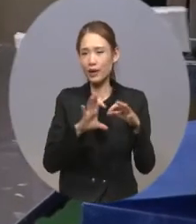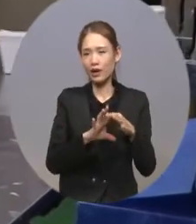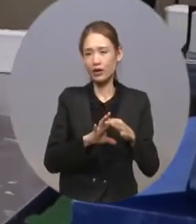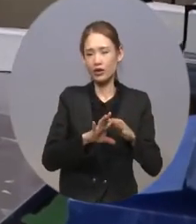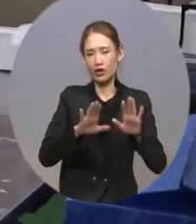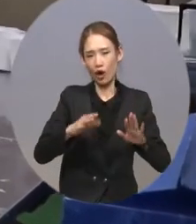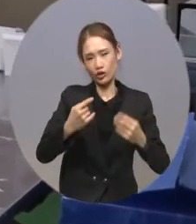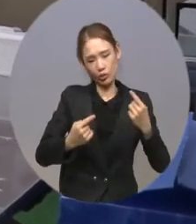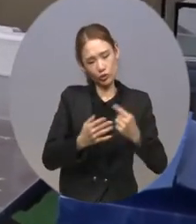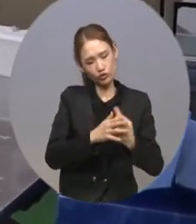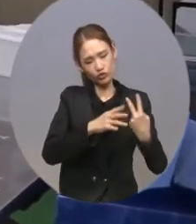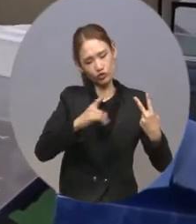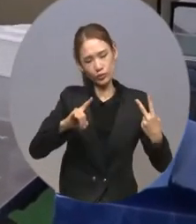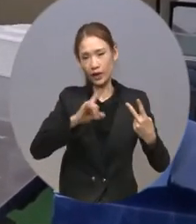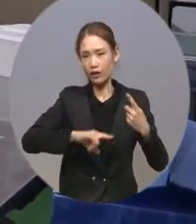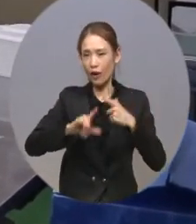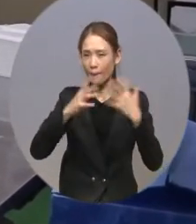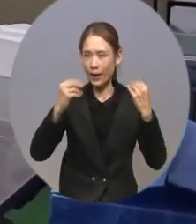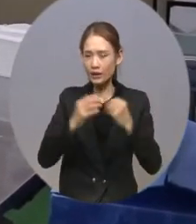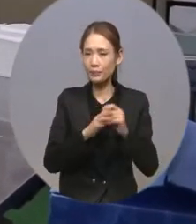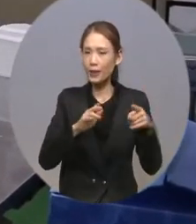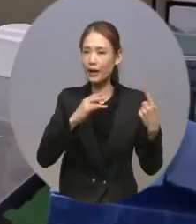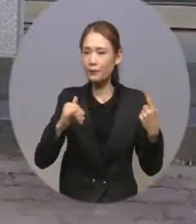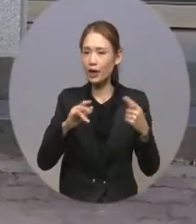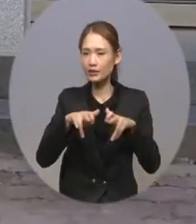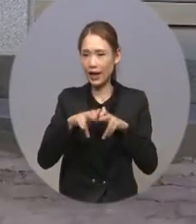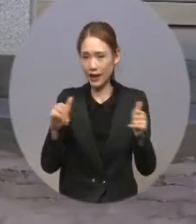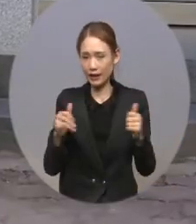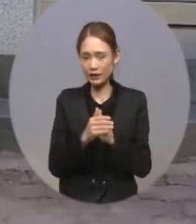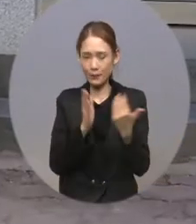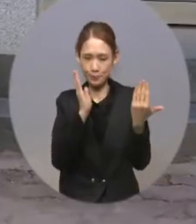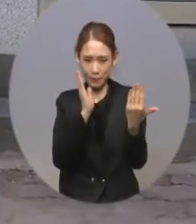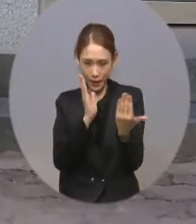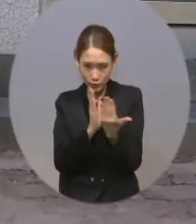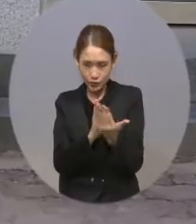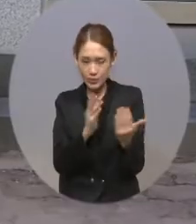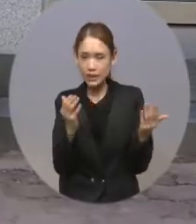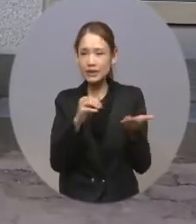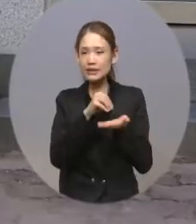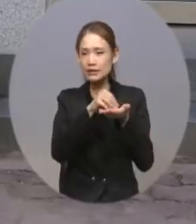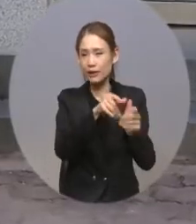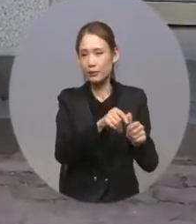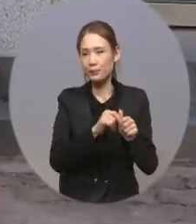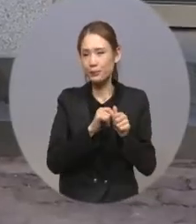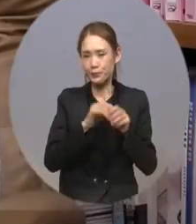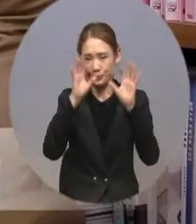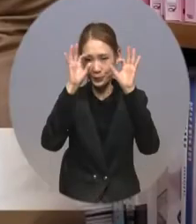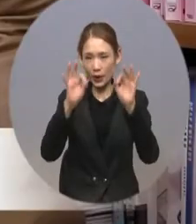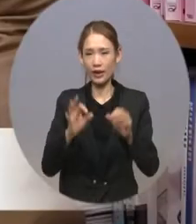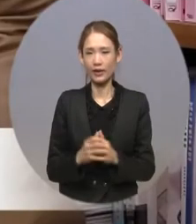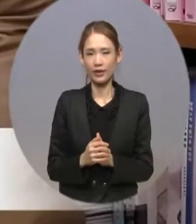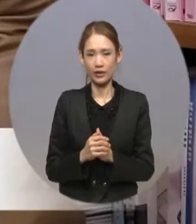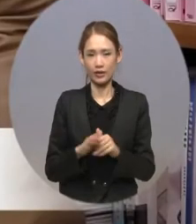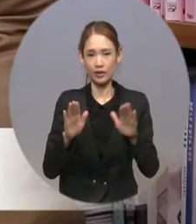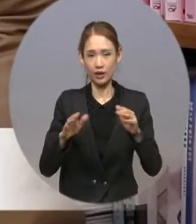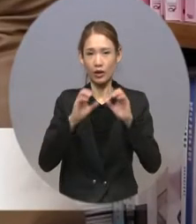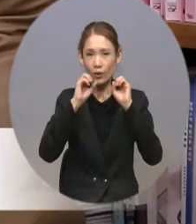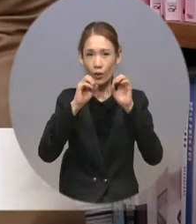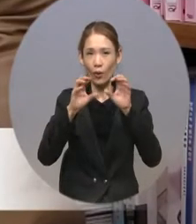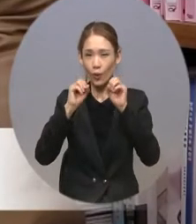두 배가 많은 100여 명의 장애인에게 맞춤형 일자리가 제공될 것으로 보고 있습니다. 이번